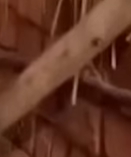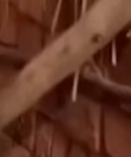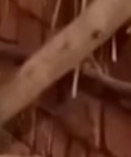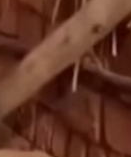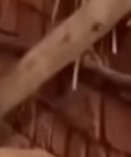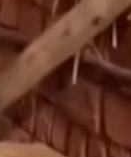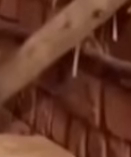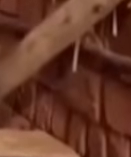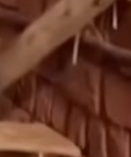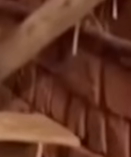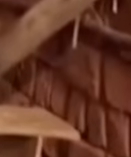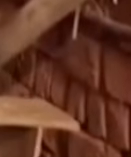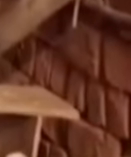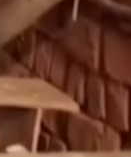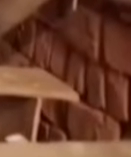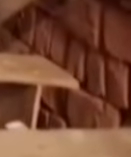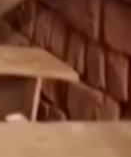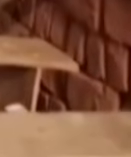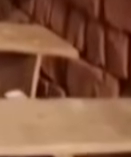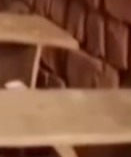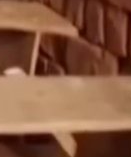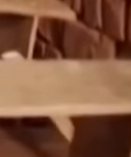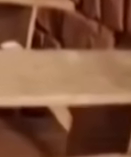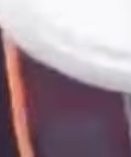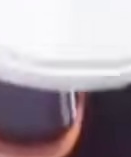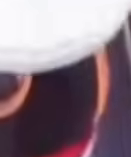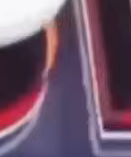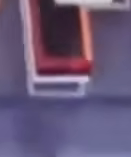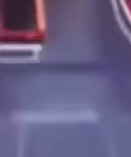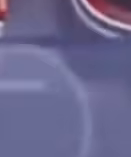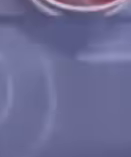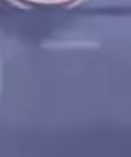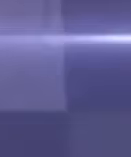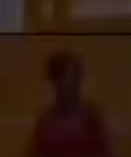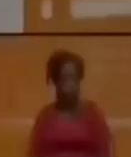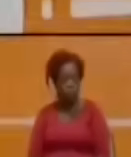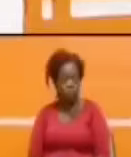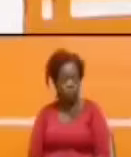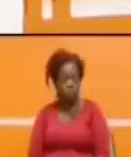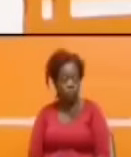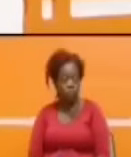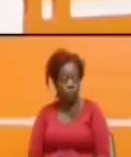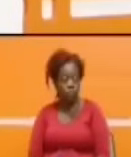Masaka gaggaddwa lwa butatuukiriza bisaanyizo.